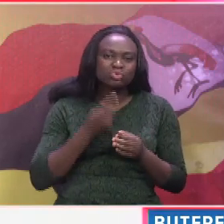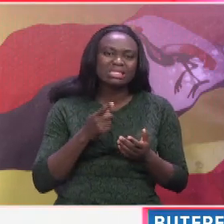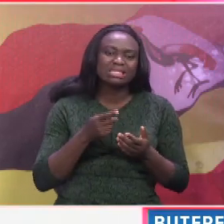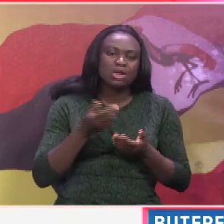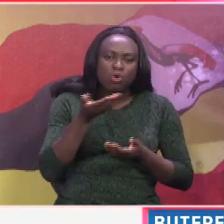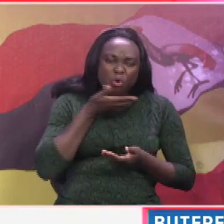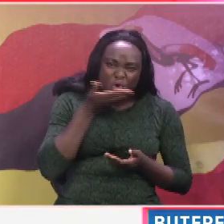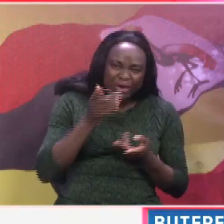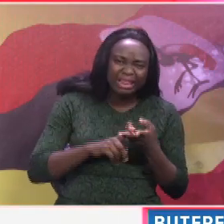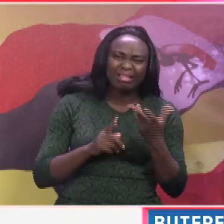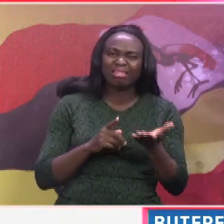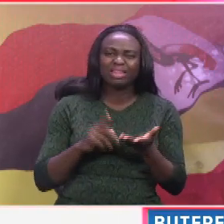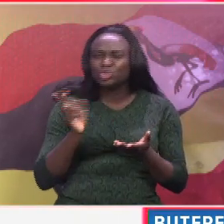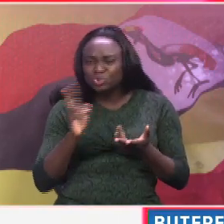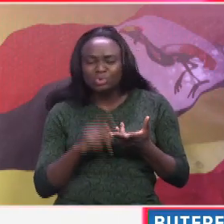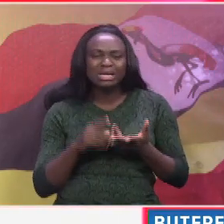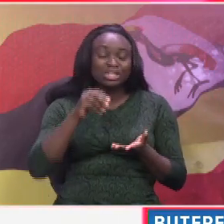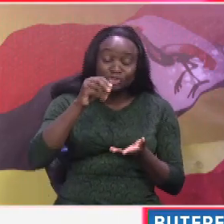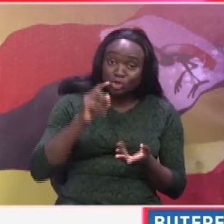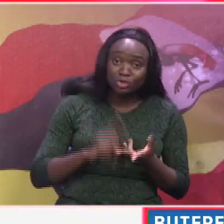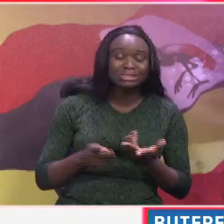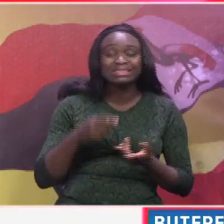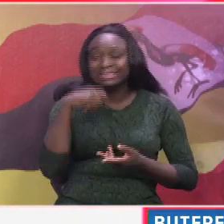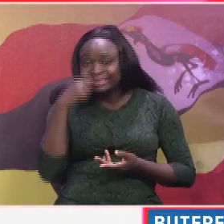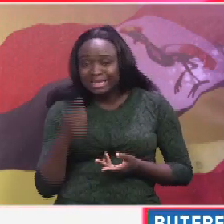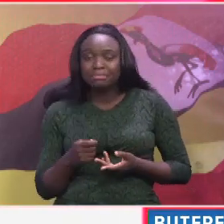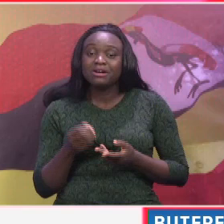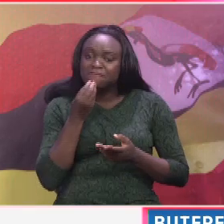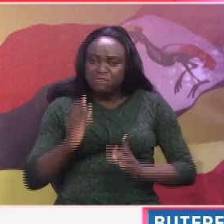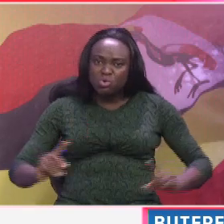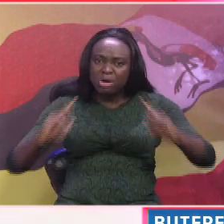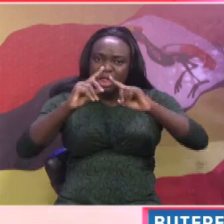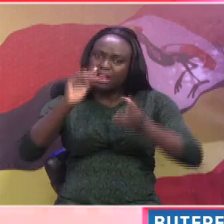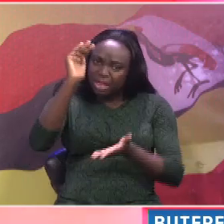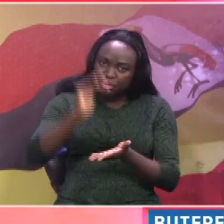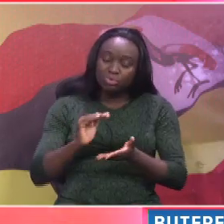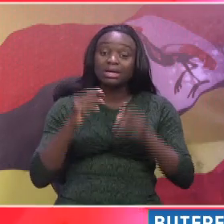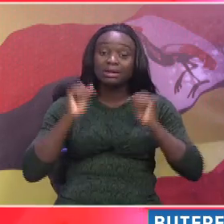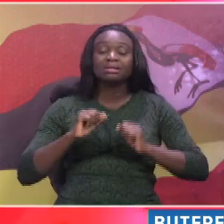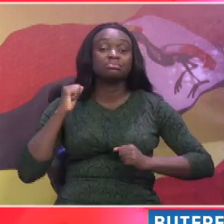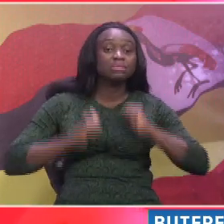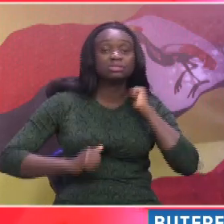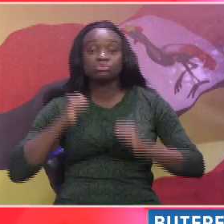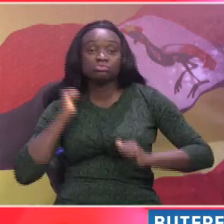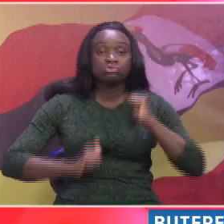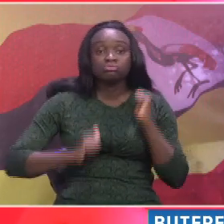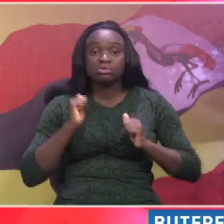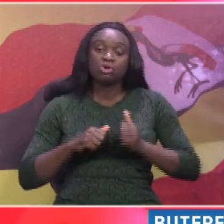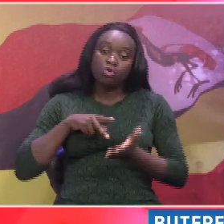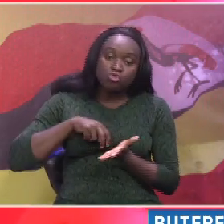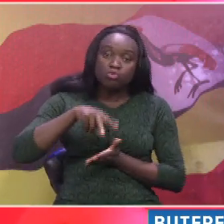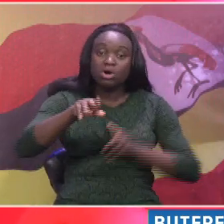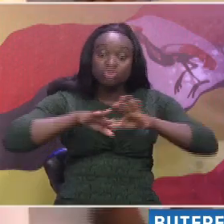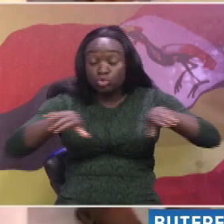butto, sukaali, omunnyo. Tukendeeze obungi bw'emmere gye tulya, tukole dduyiro, okutambula, okudduka,